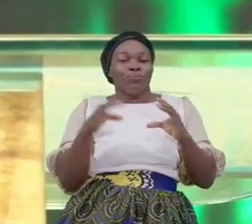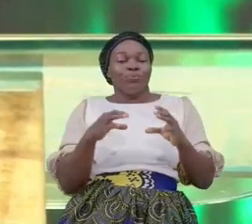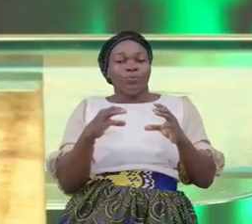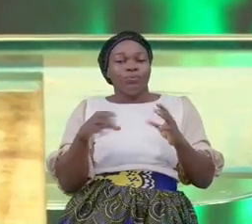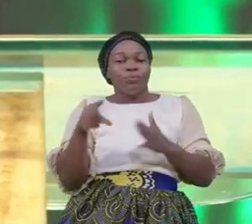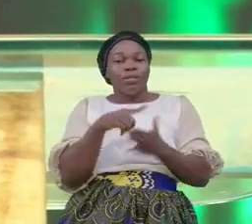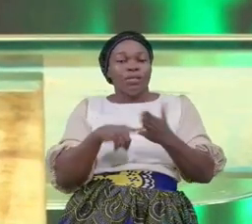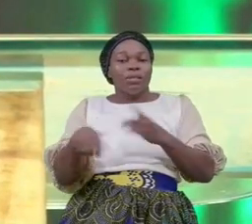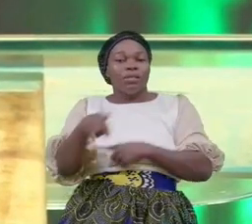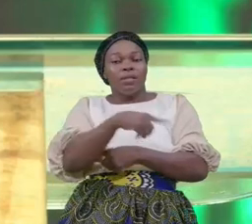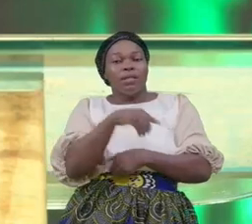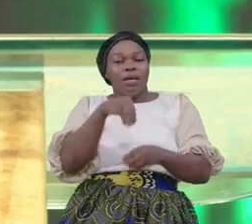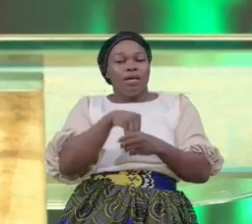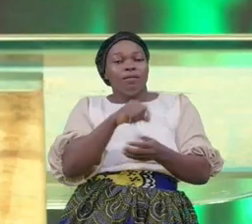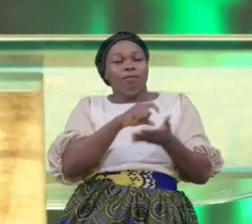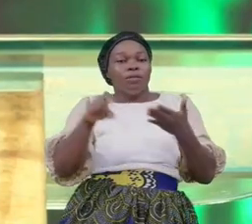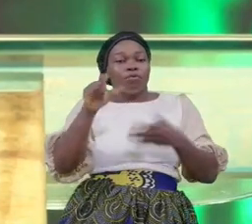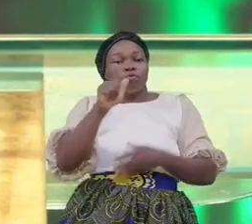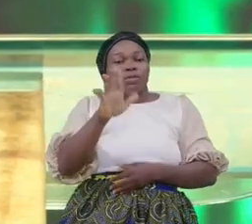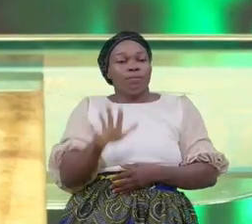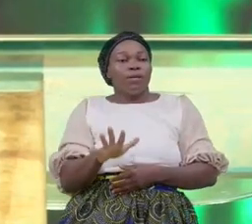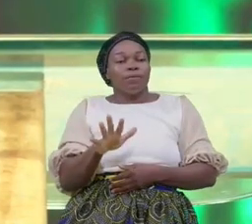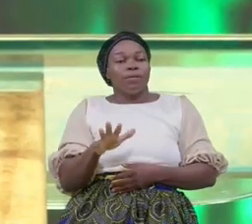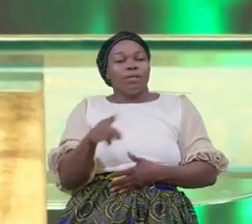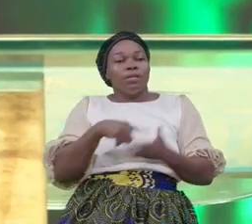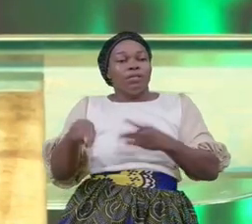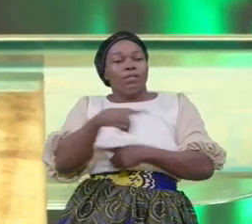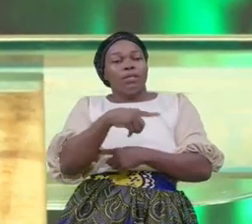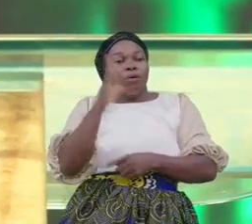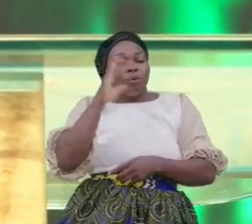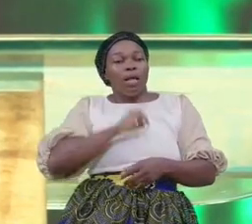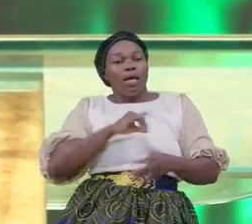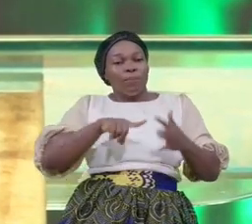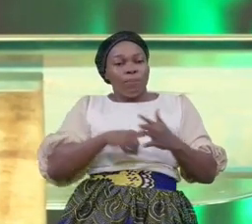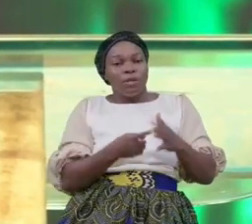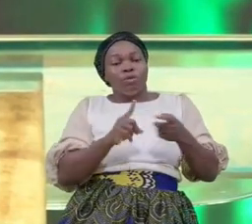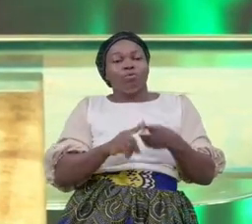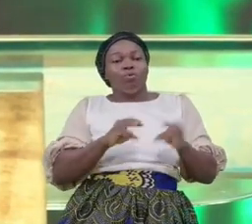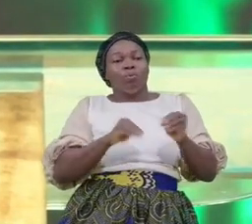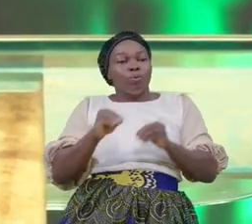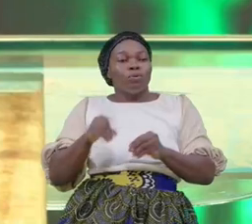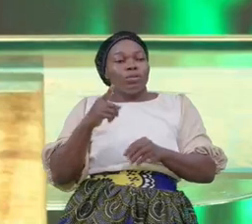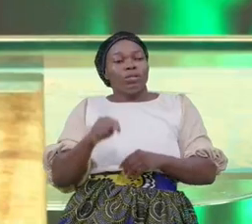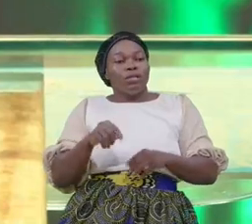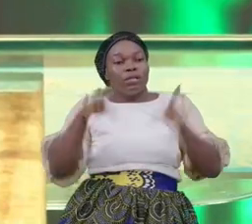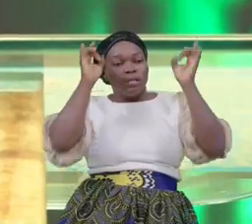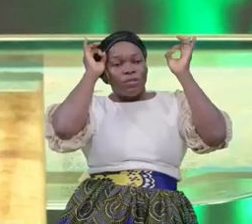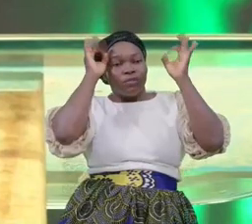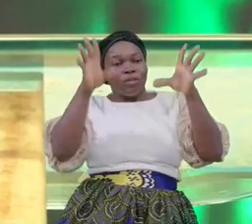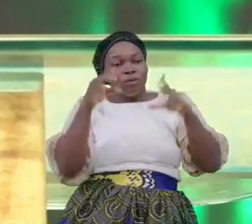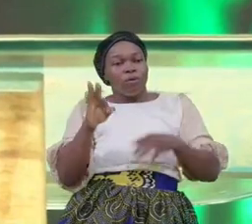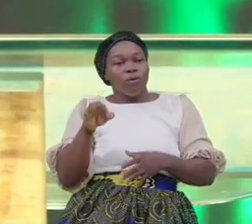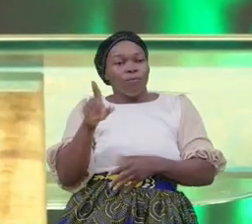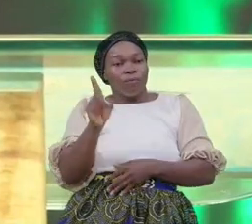Ce jour, verset 25, je vais répandre dès aujourd'hui la frayeur et la crainte de